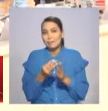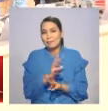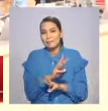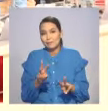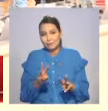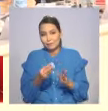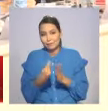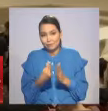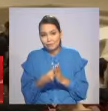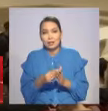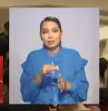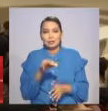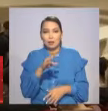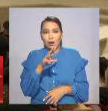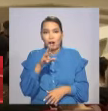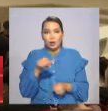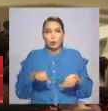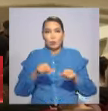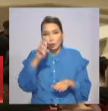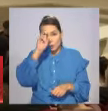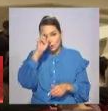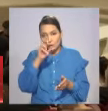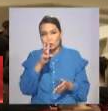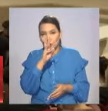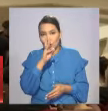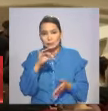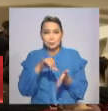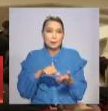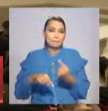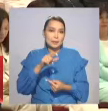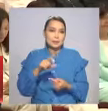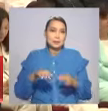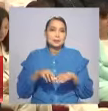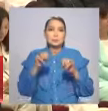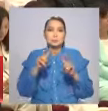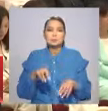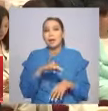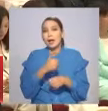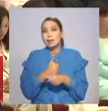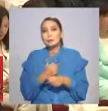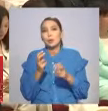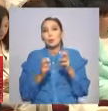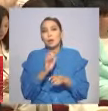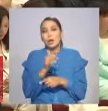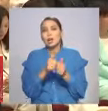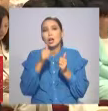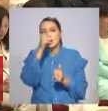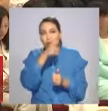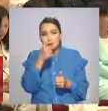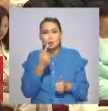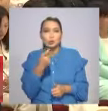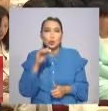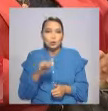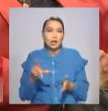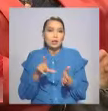Комитета госдоходов и представители бизнеса. По словам специалистов, административное производство ежегодно заводит на 100